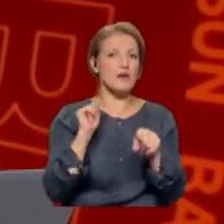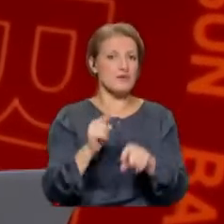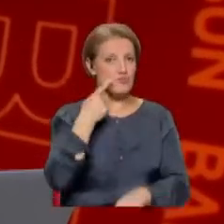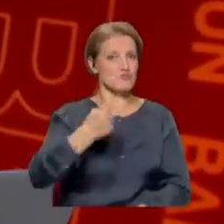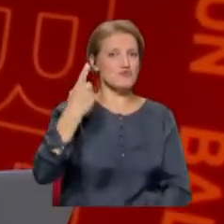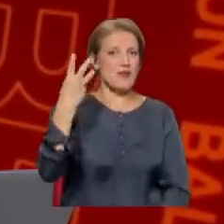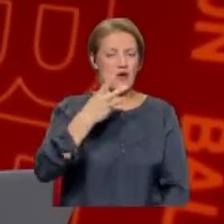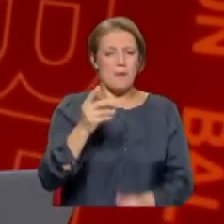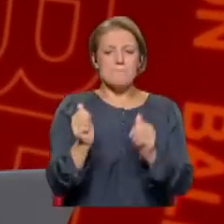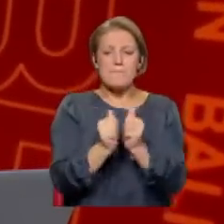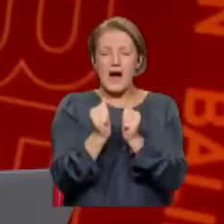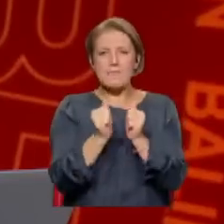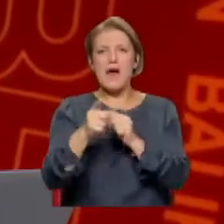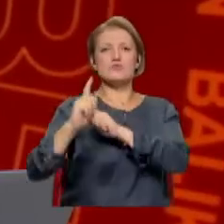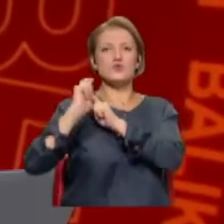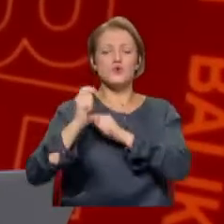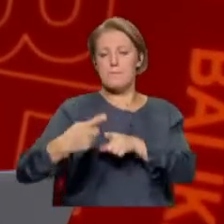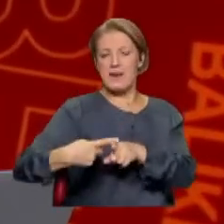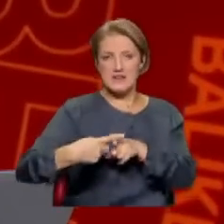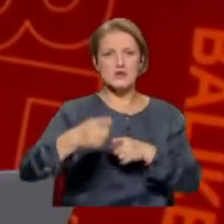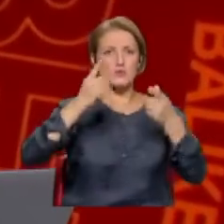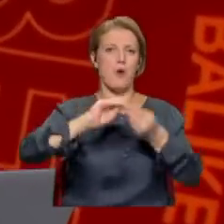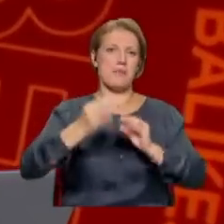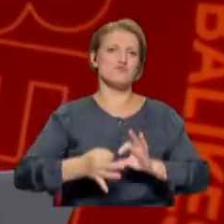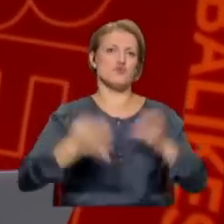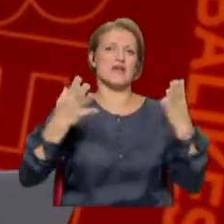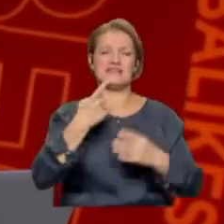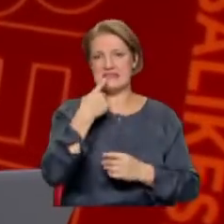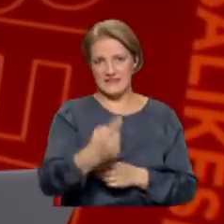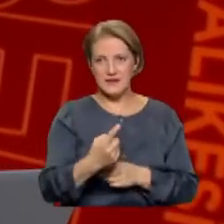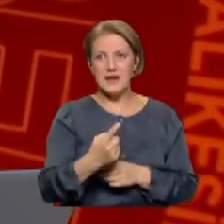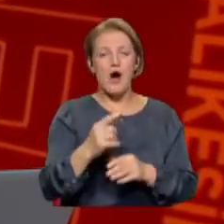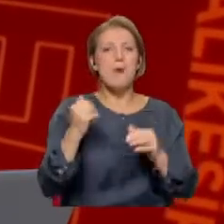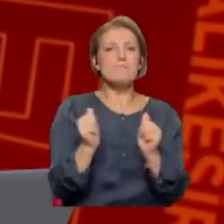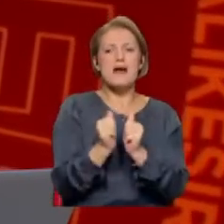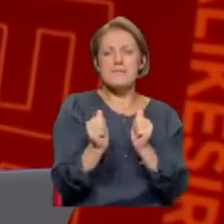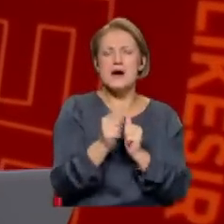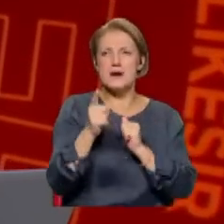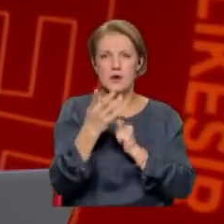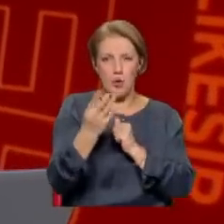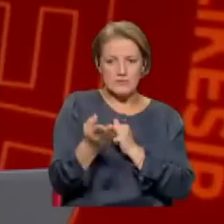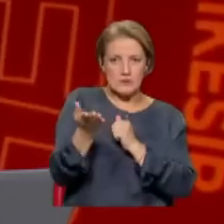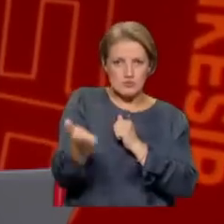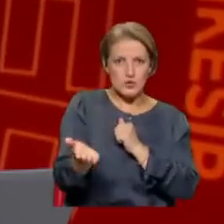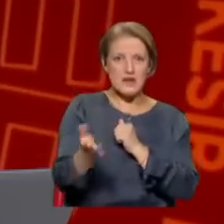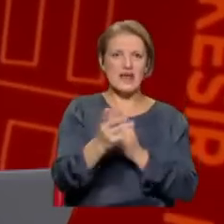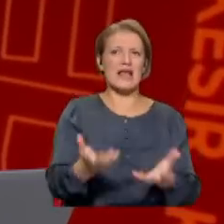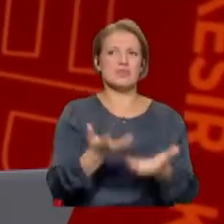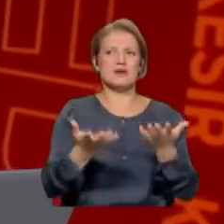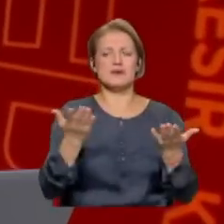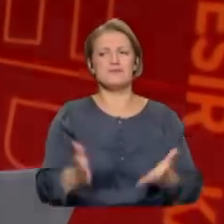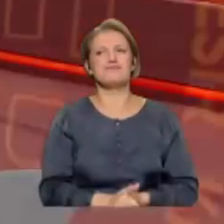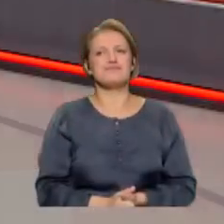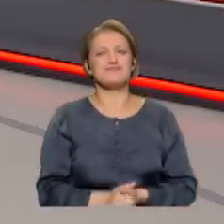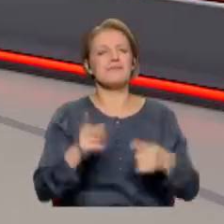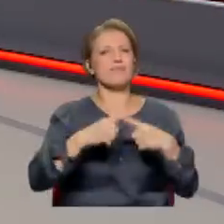ediyoruz. Omuz omuza verip yükü paylaşırsak sorundan kurtuluruz. Omuz omuza vermiş halimiz buysa yandık ki ne